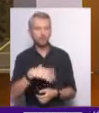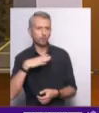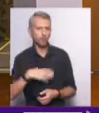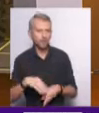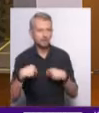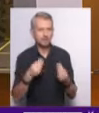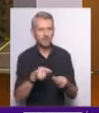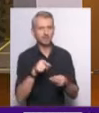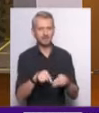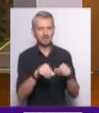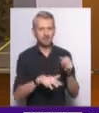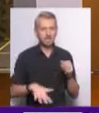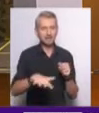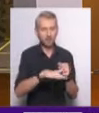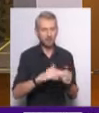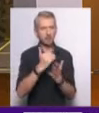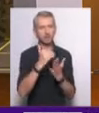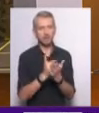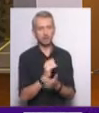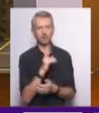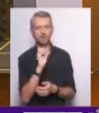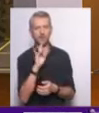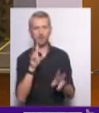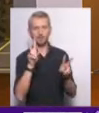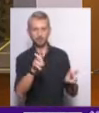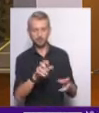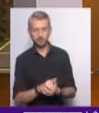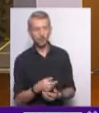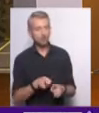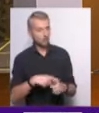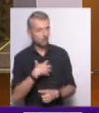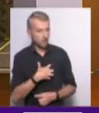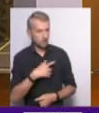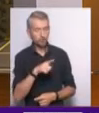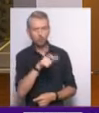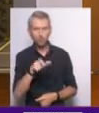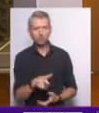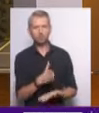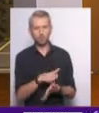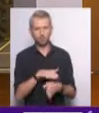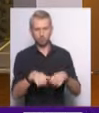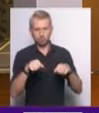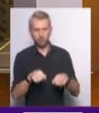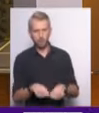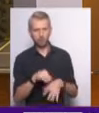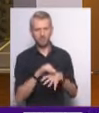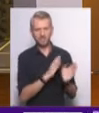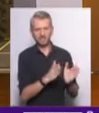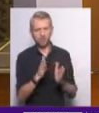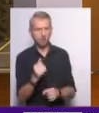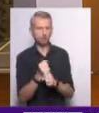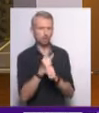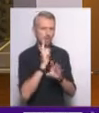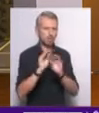надавати ці земельні ділянці статус скверу. Це є ще більш важливим, і щоб люди вже мали повну можливість привести в порядок, зробити